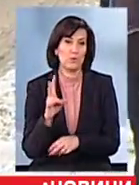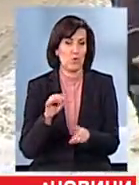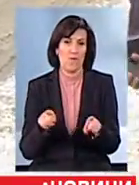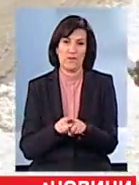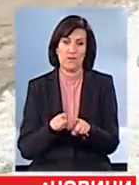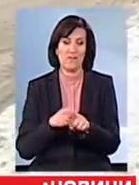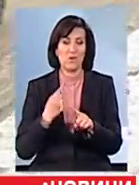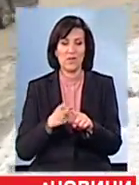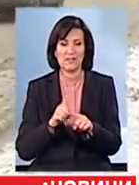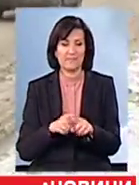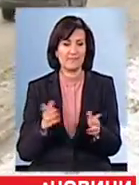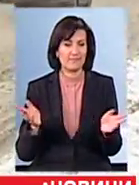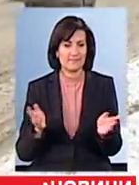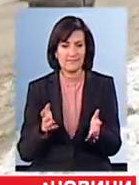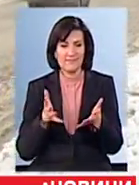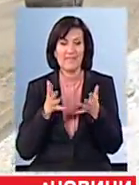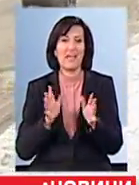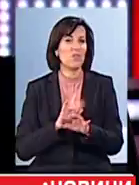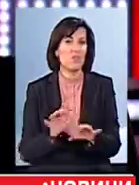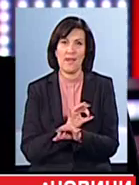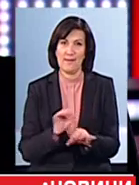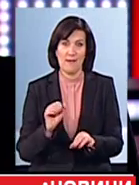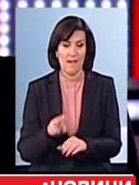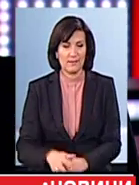все одно це явно не ідеал.